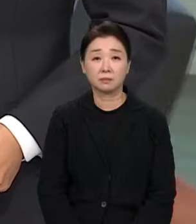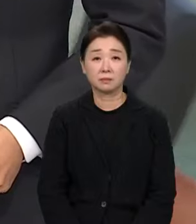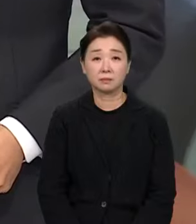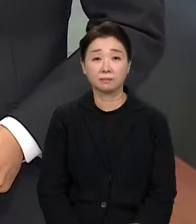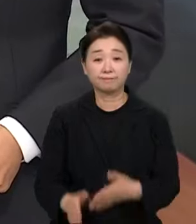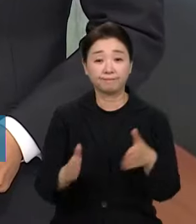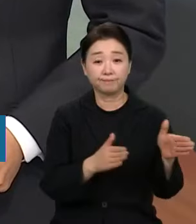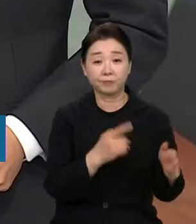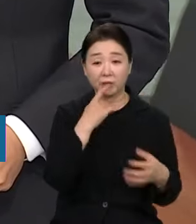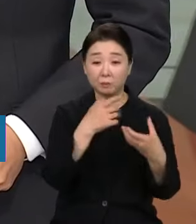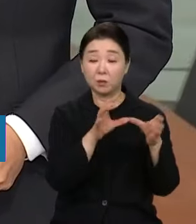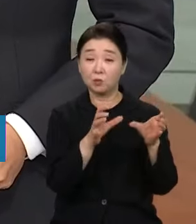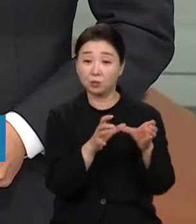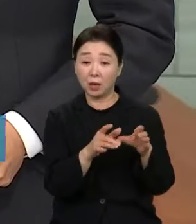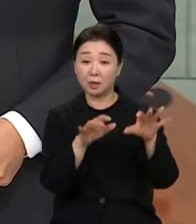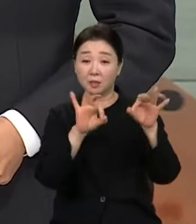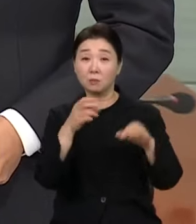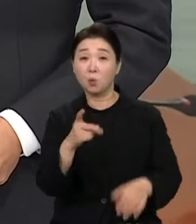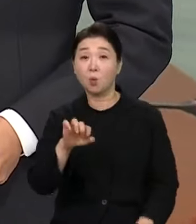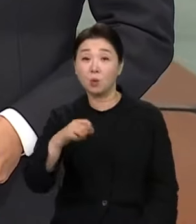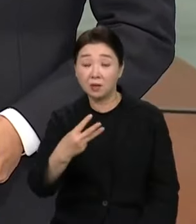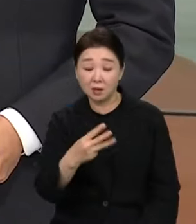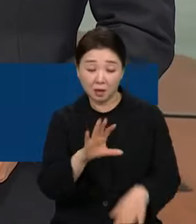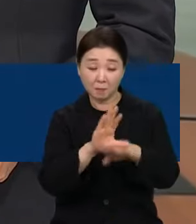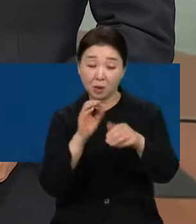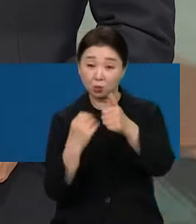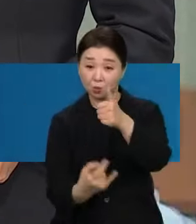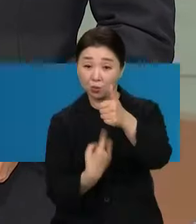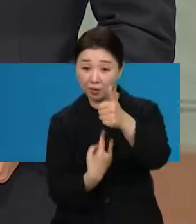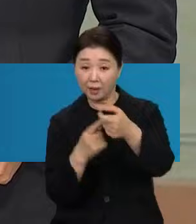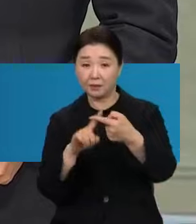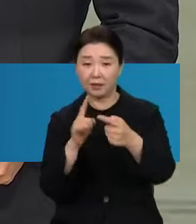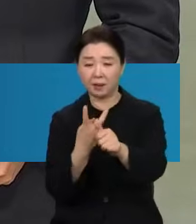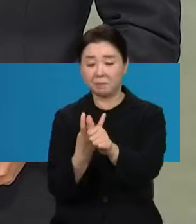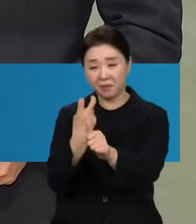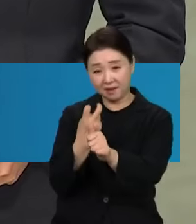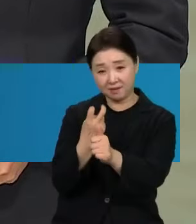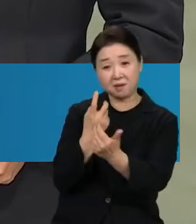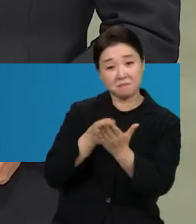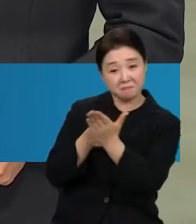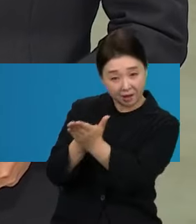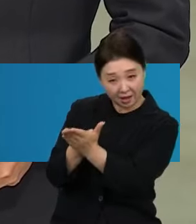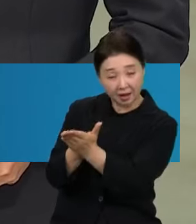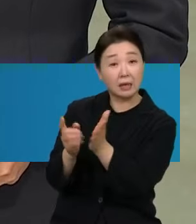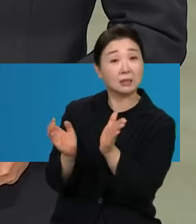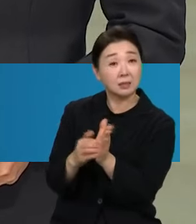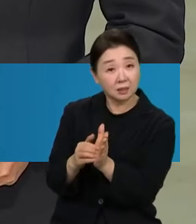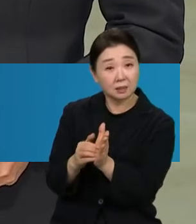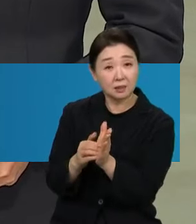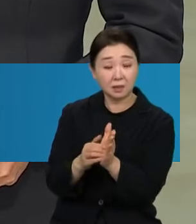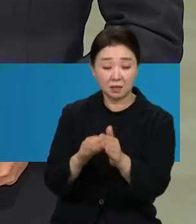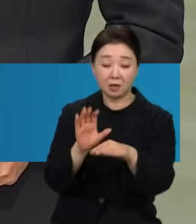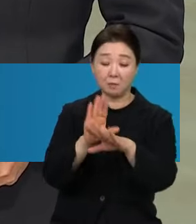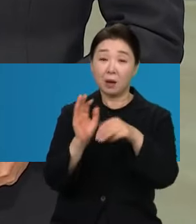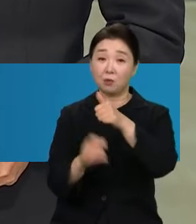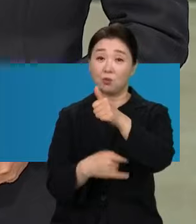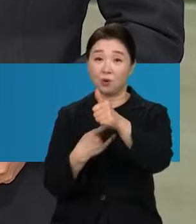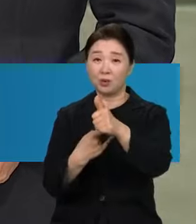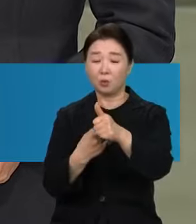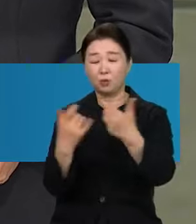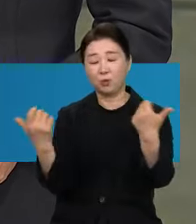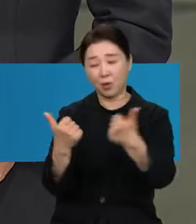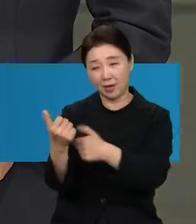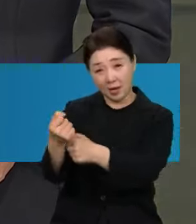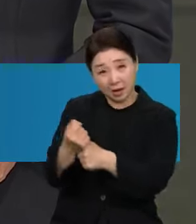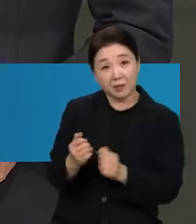다음 소식입니다. 민주당이 김홍일 방송통신위원장에 대한 탄핵소추안을 발의한 상황에서 방통위가 오늘 전체 회의를